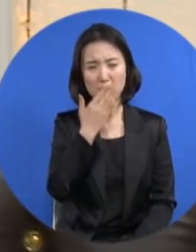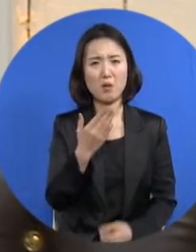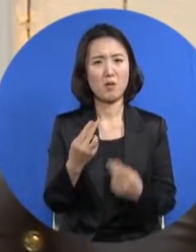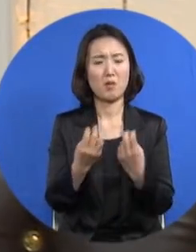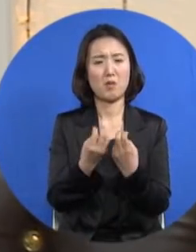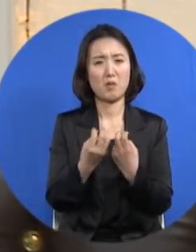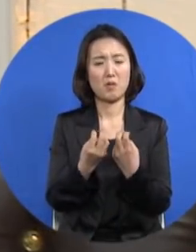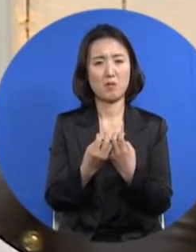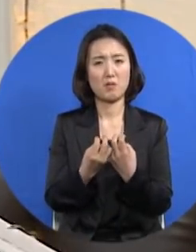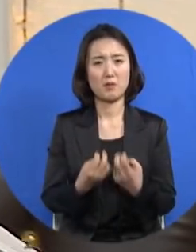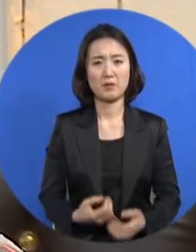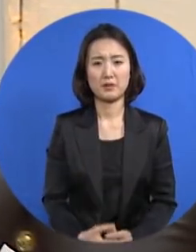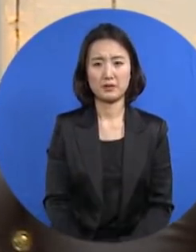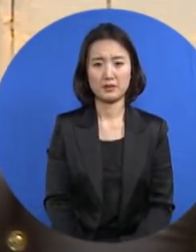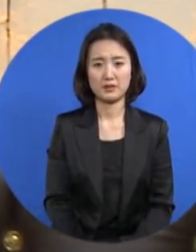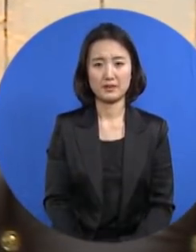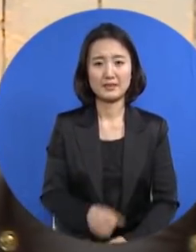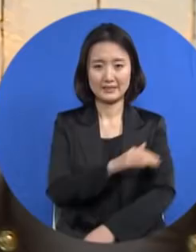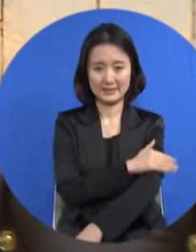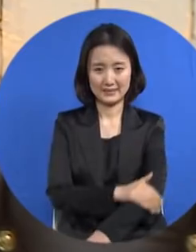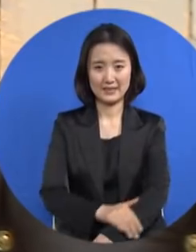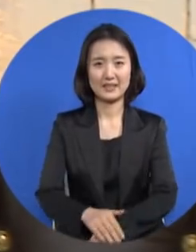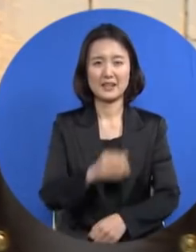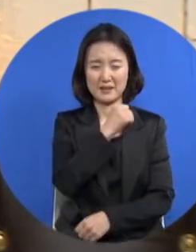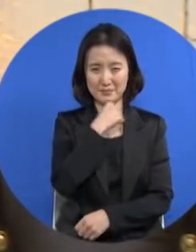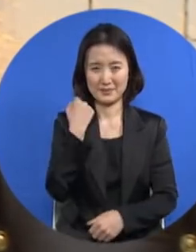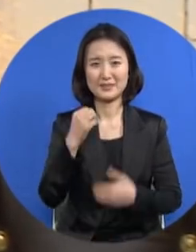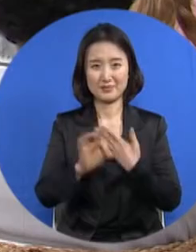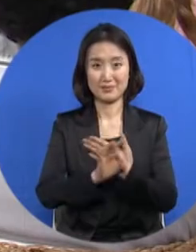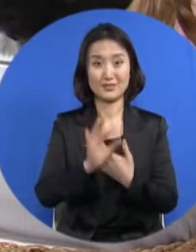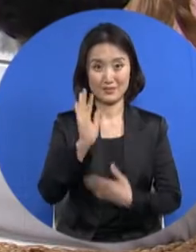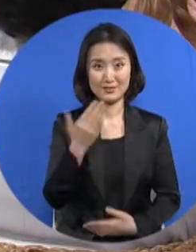가능할까요? 잘하면 됩니다. 맛있게 하면 돼요.